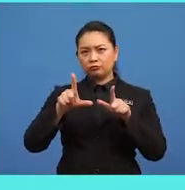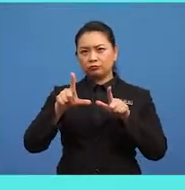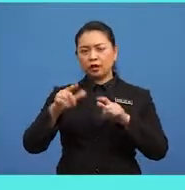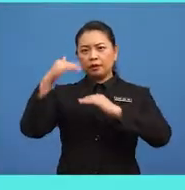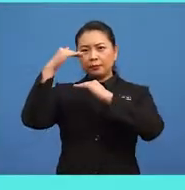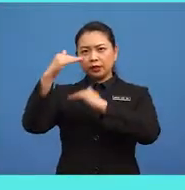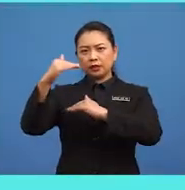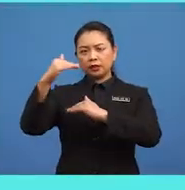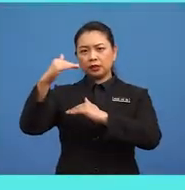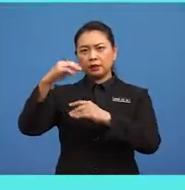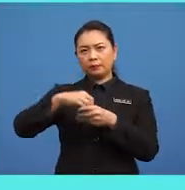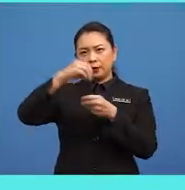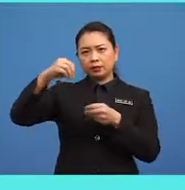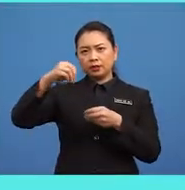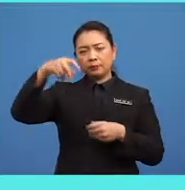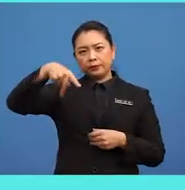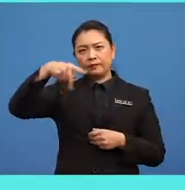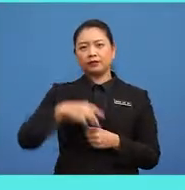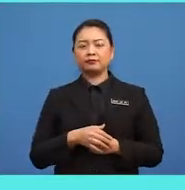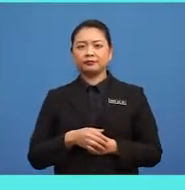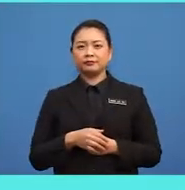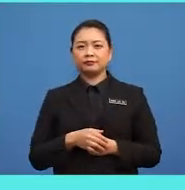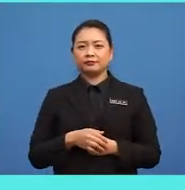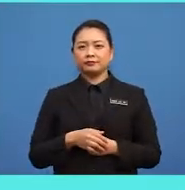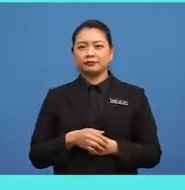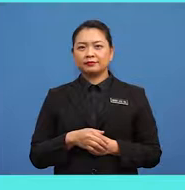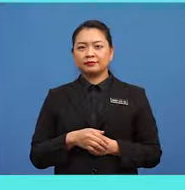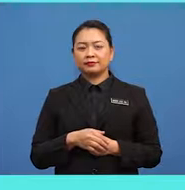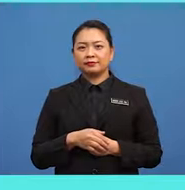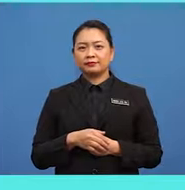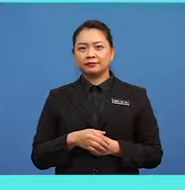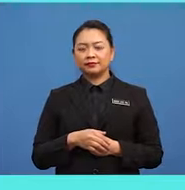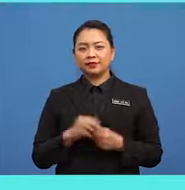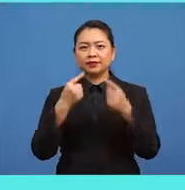manakah berlakunya peringkat pengoksidaan piruvat?